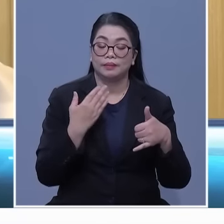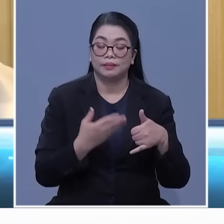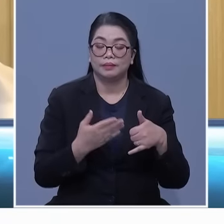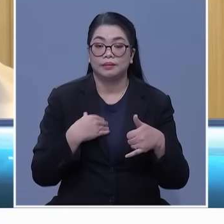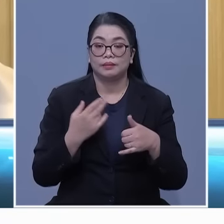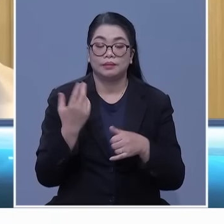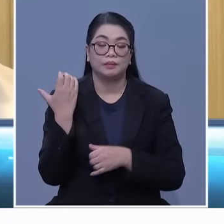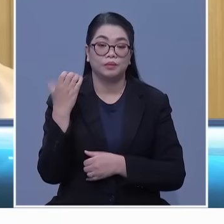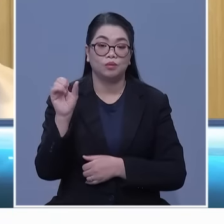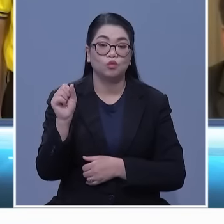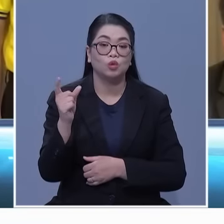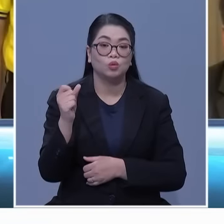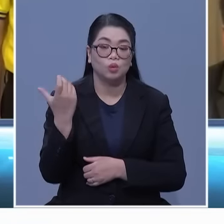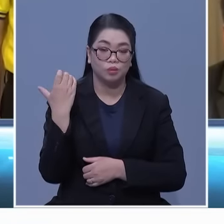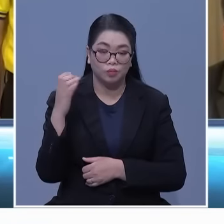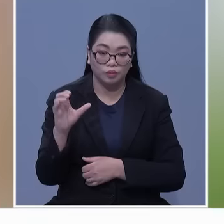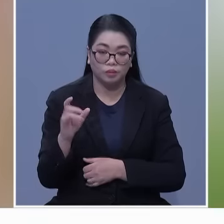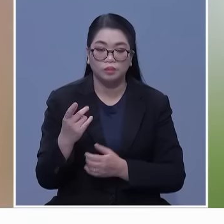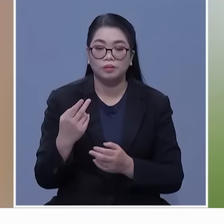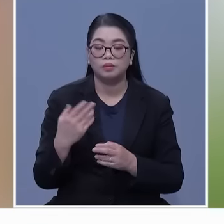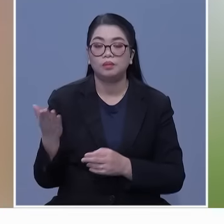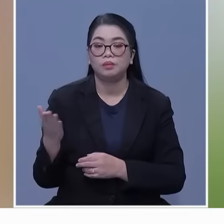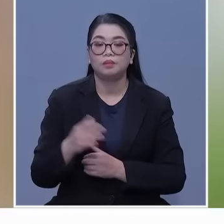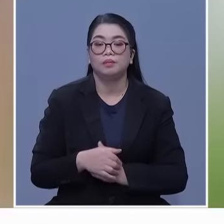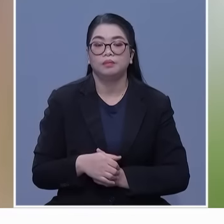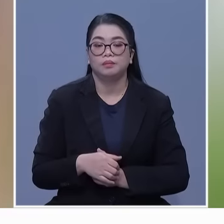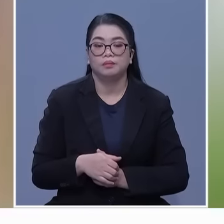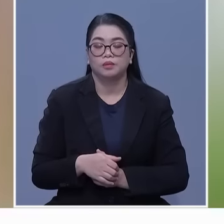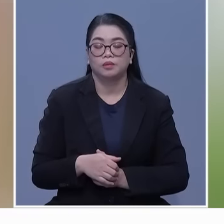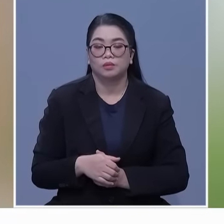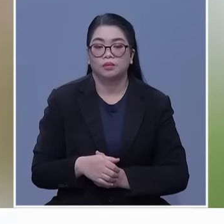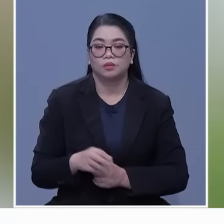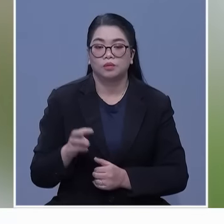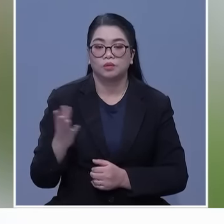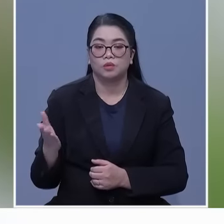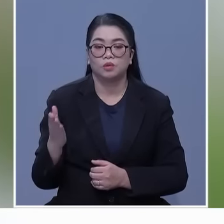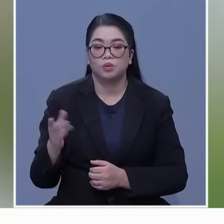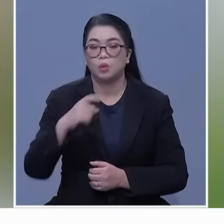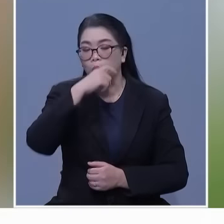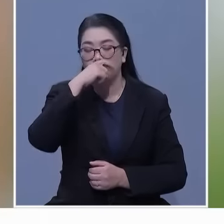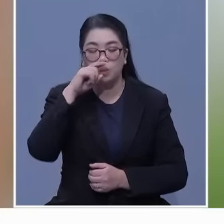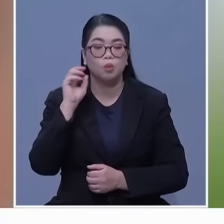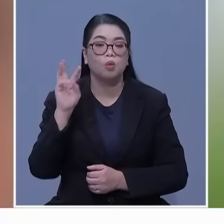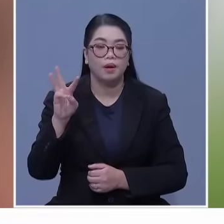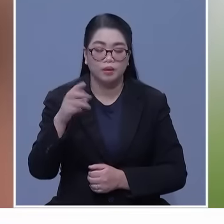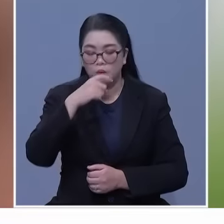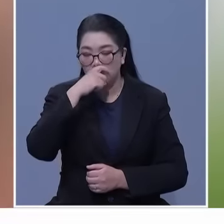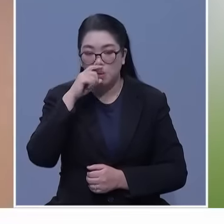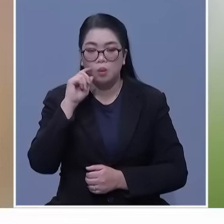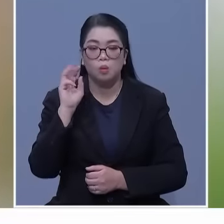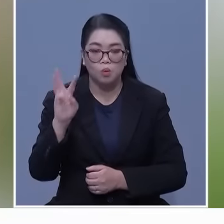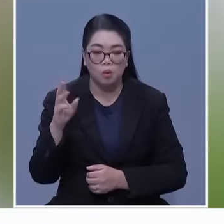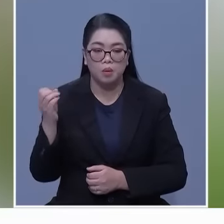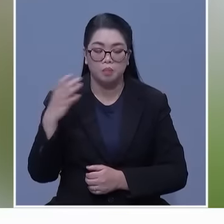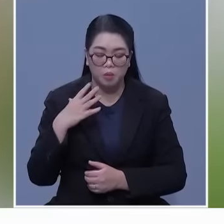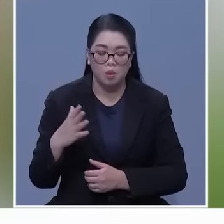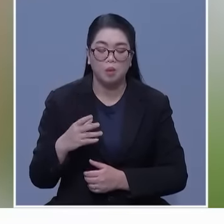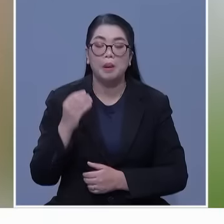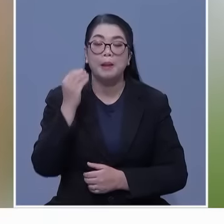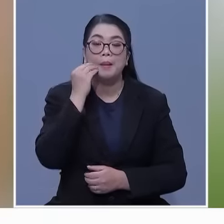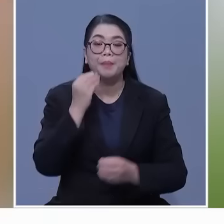ฟ์นะคุณน้อง ค่ะ บอกมีการไลฟ์พูดคุยเรื่องทั่วไปกับแฟนคลับด้วยนะครับช่วงนึงมีแฟนคลับถามว่าบ้านป่าอบอุ่น